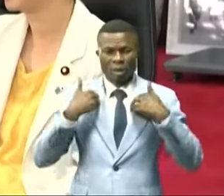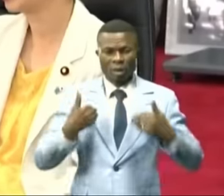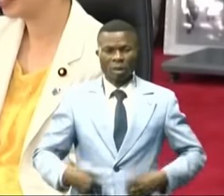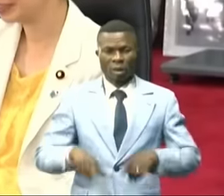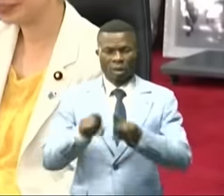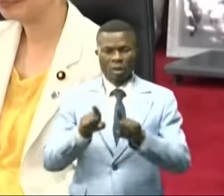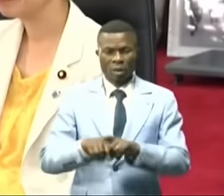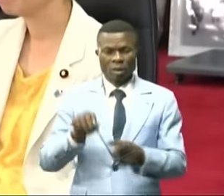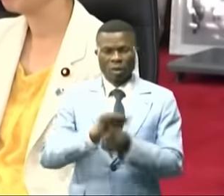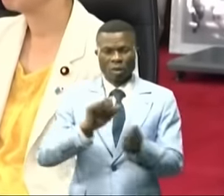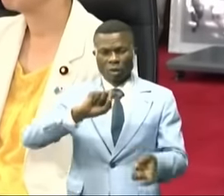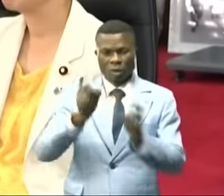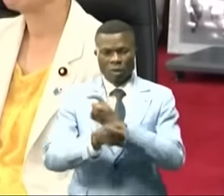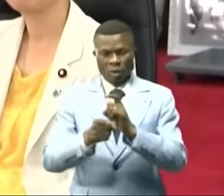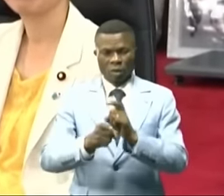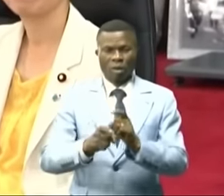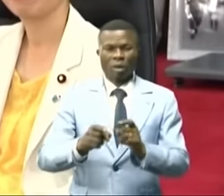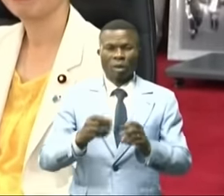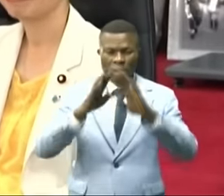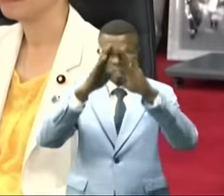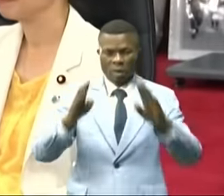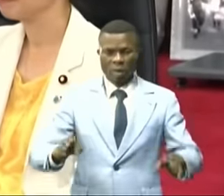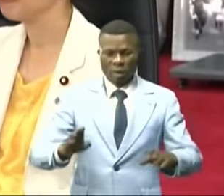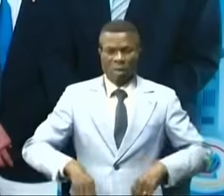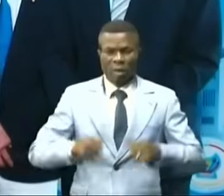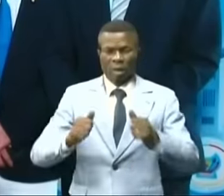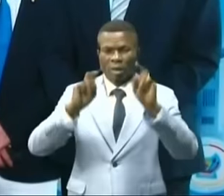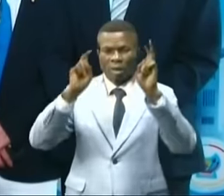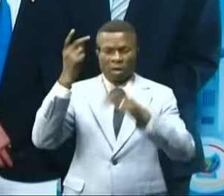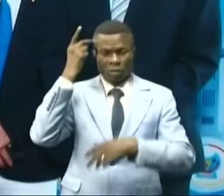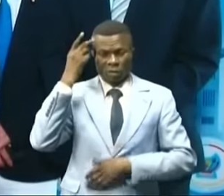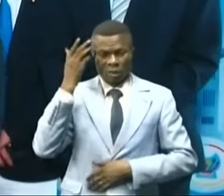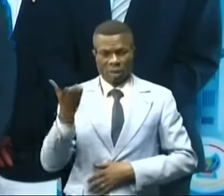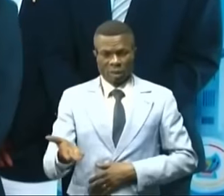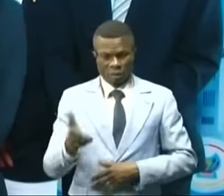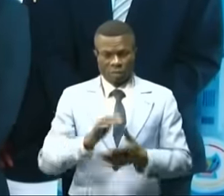ainsi que dans l'amélioration de l'aménagement de la ville de Kinshasa.